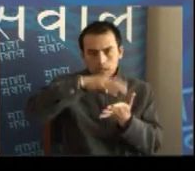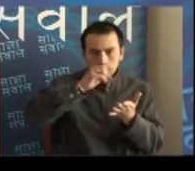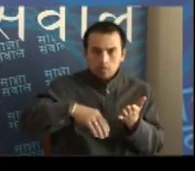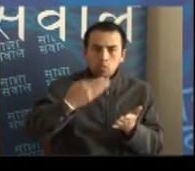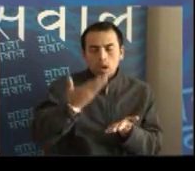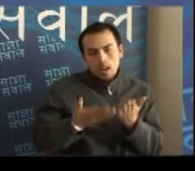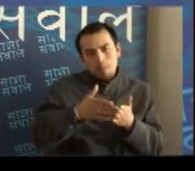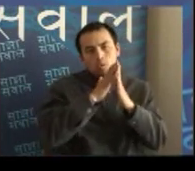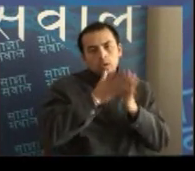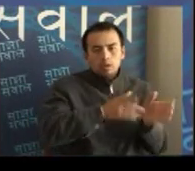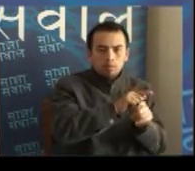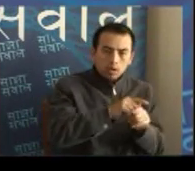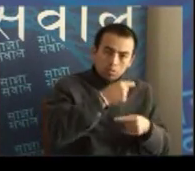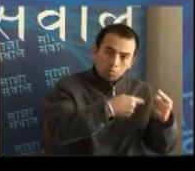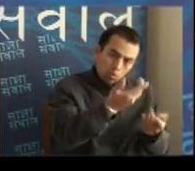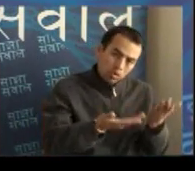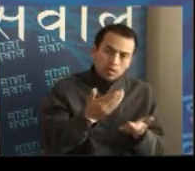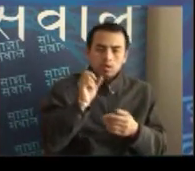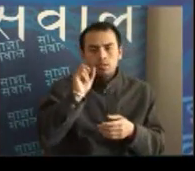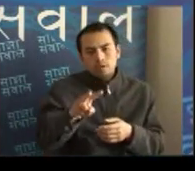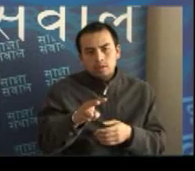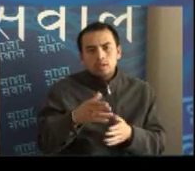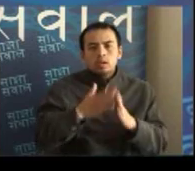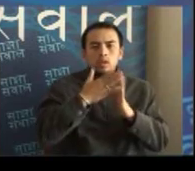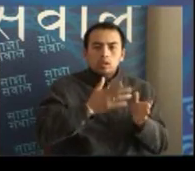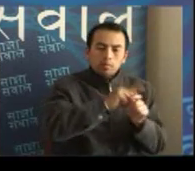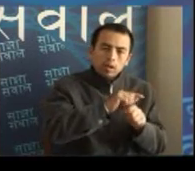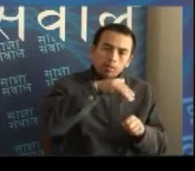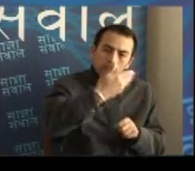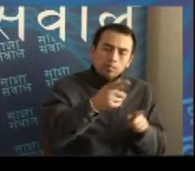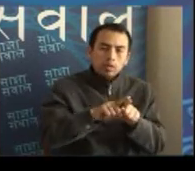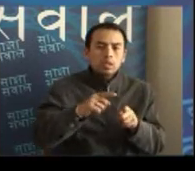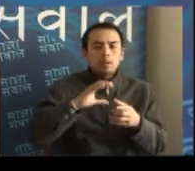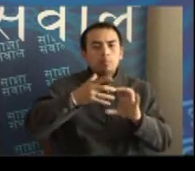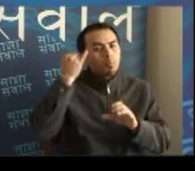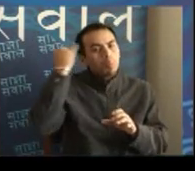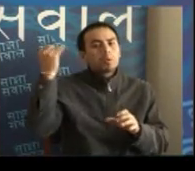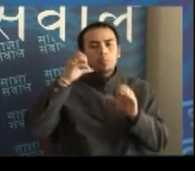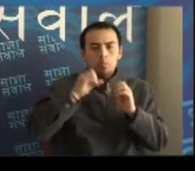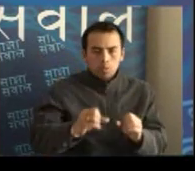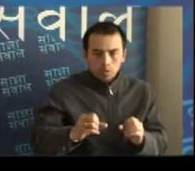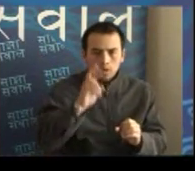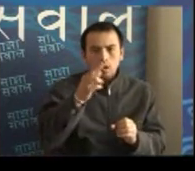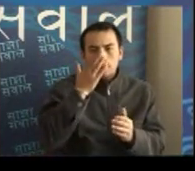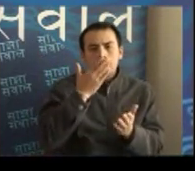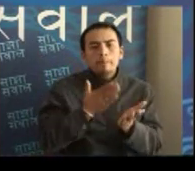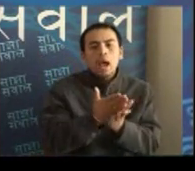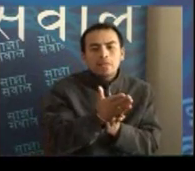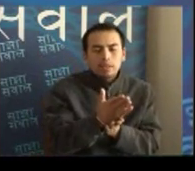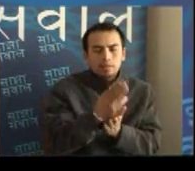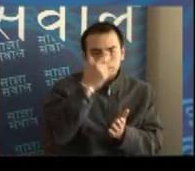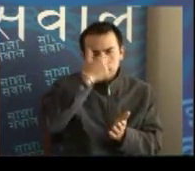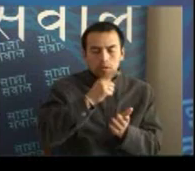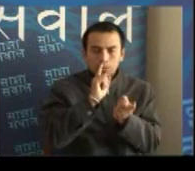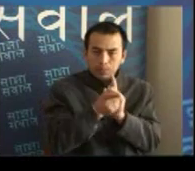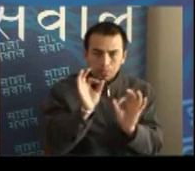समाधान हुन भौतिक संरचना निर्माण हुँदै जाला, तर संरचना निर्माण भए पनि प्रविधिको प्रयोग र व्यवहारमा, व्यक्तिको